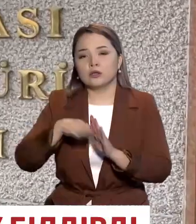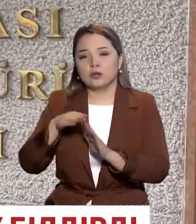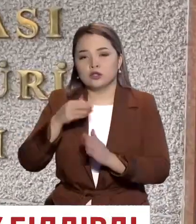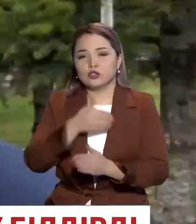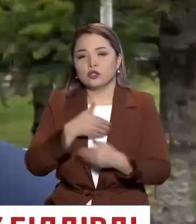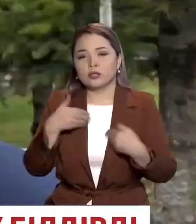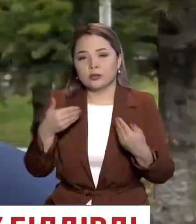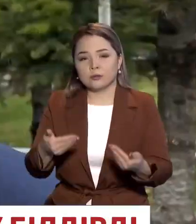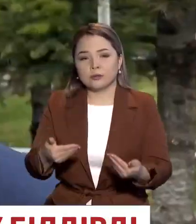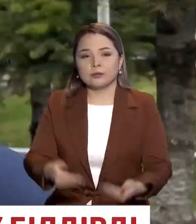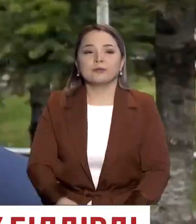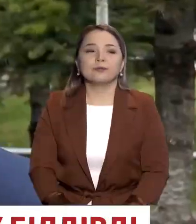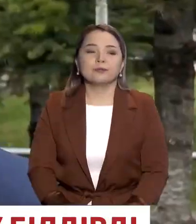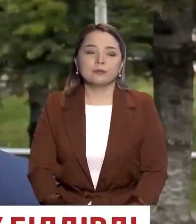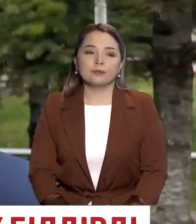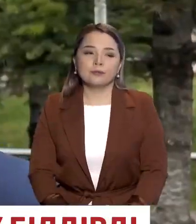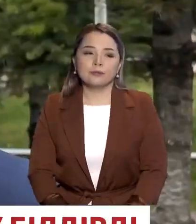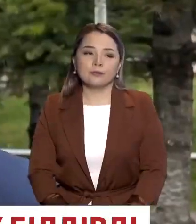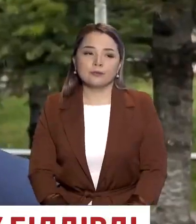тілектеспіз.